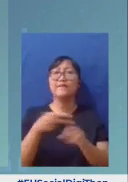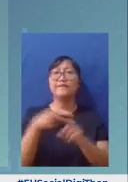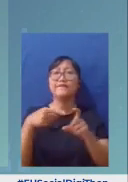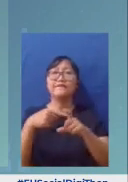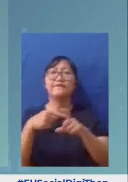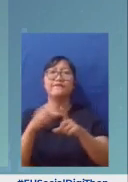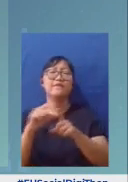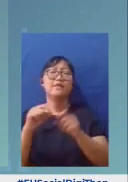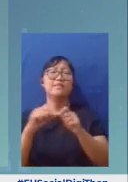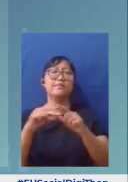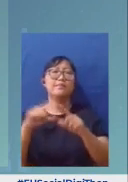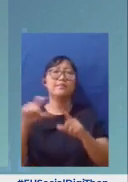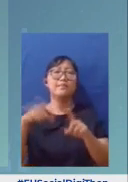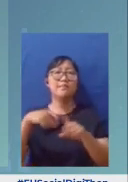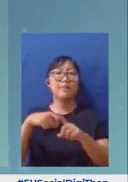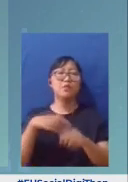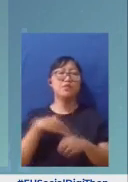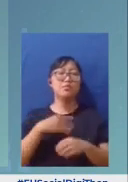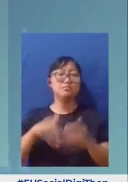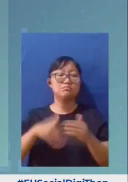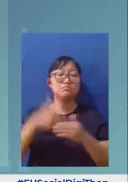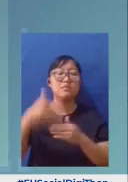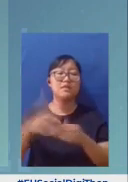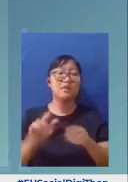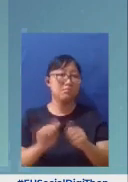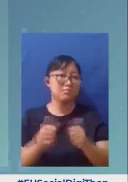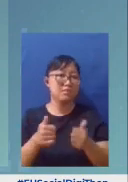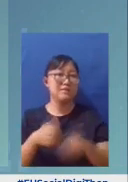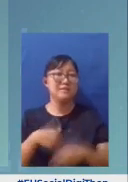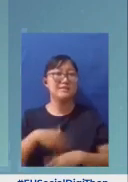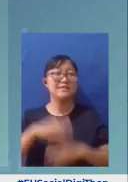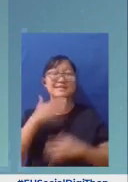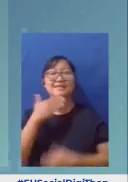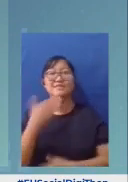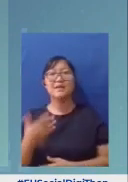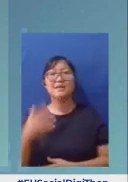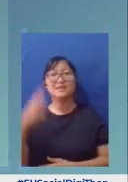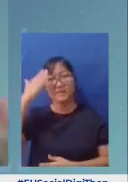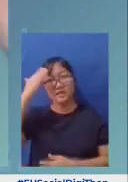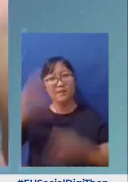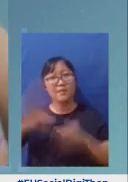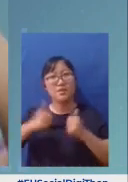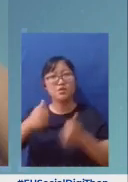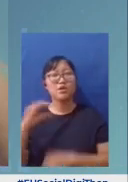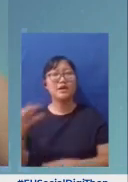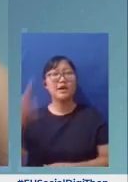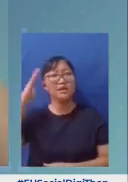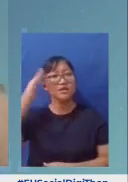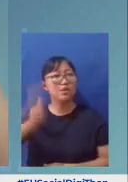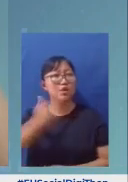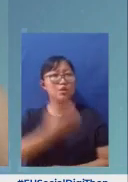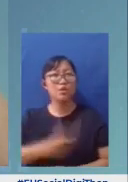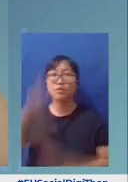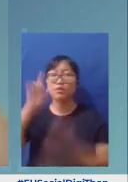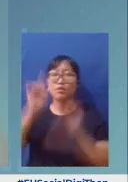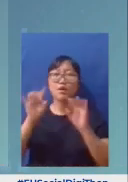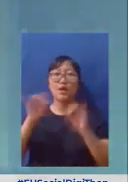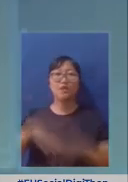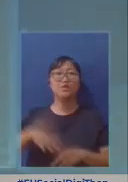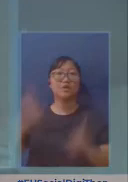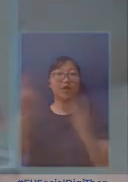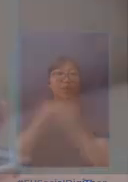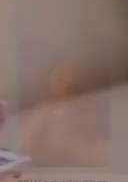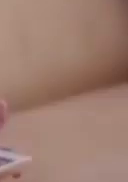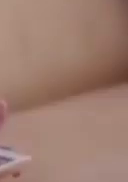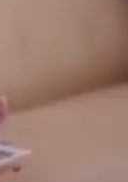webinar berikutnya. Terima kasih, selamat sore, selamat beraktivitas. Assalamualaikum warahmatullahi wabarakatuh. Sampai ketemu lagi. Dah.